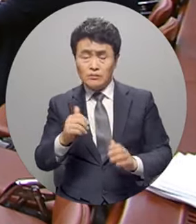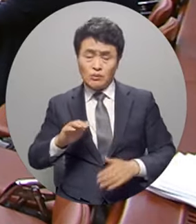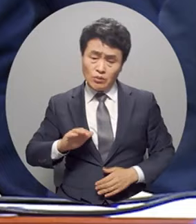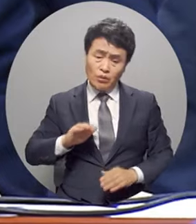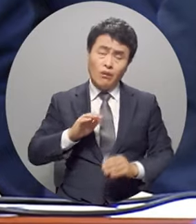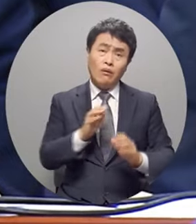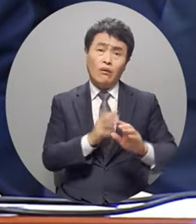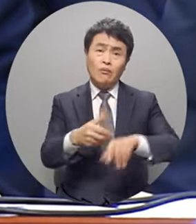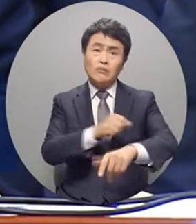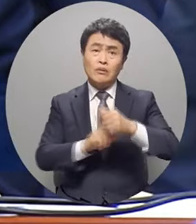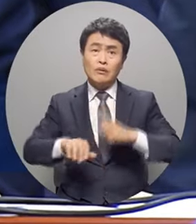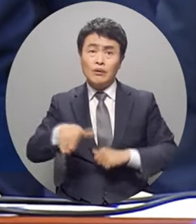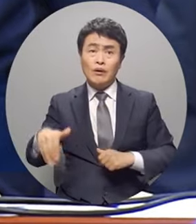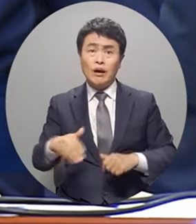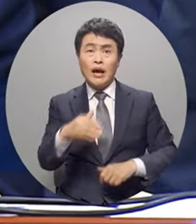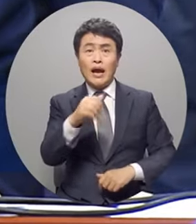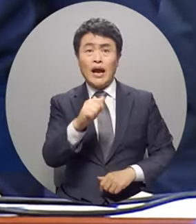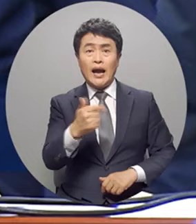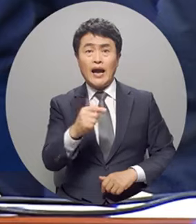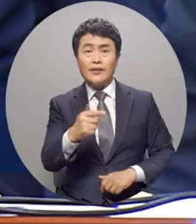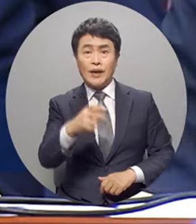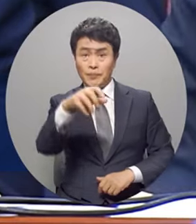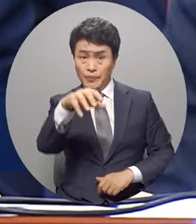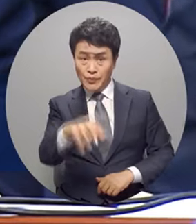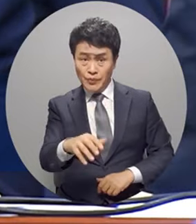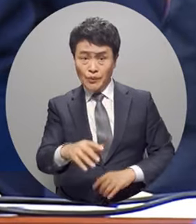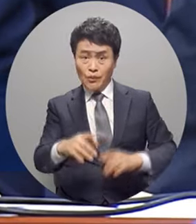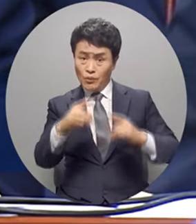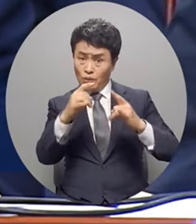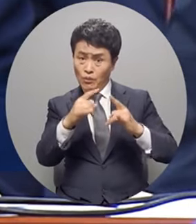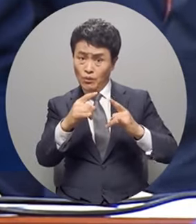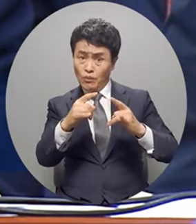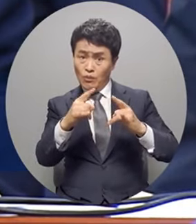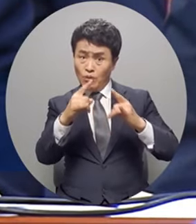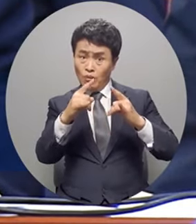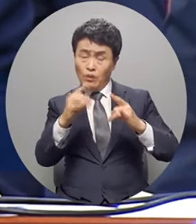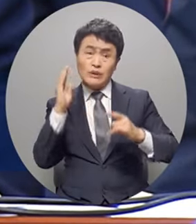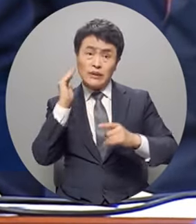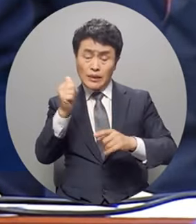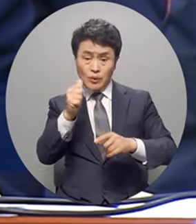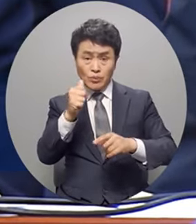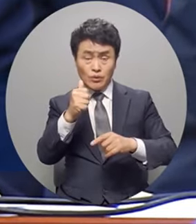나섰습니다. 한남동 관저의 수준은 아마도